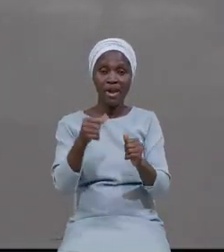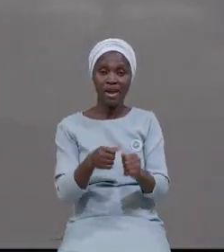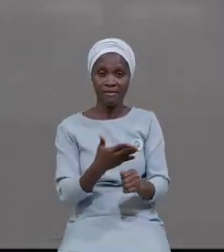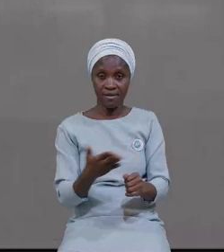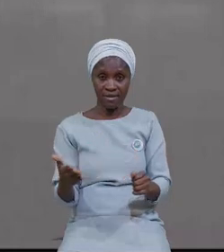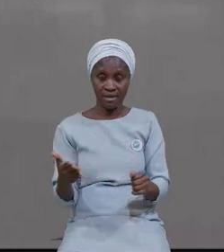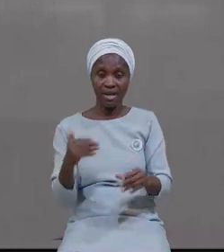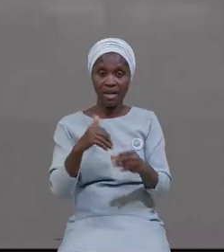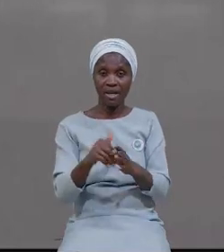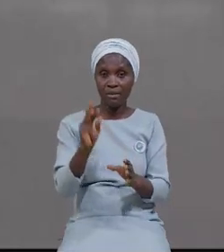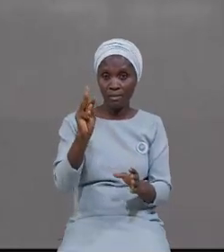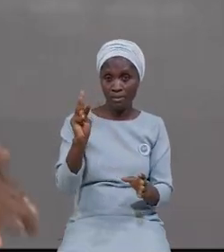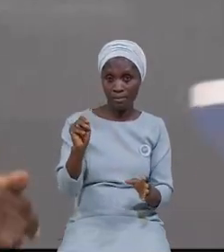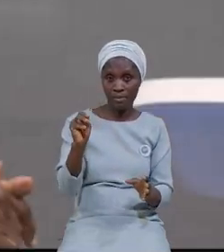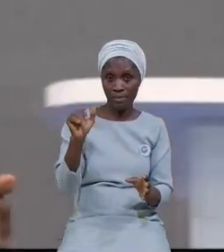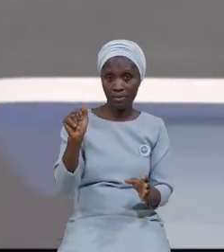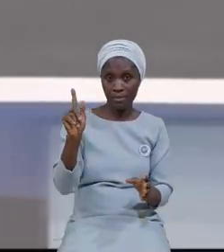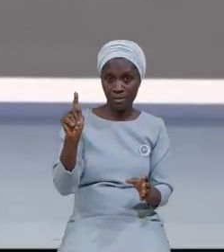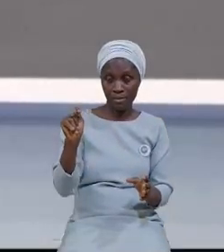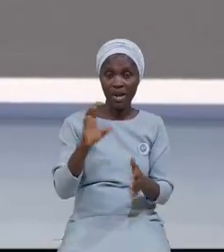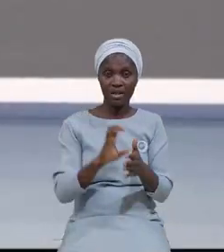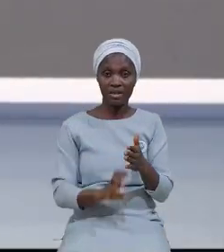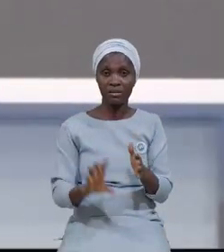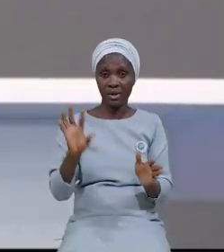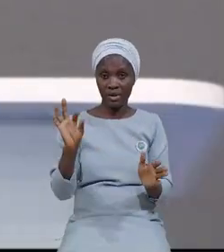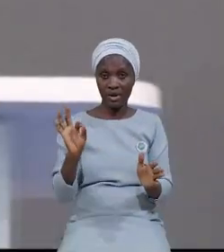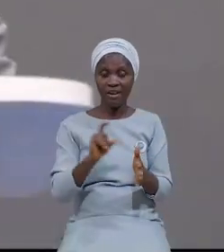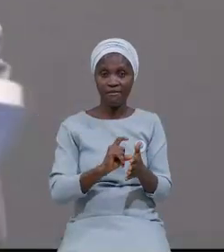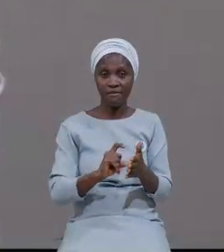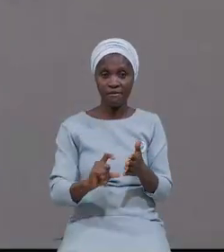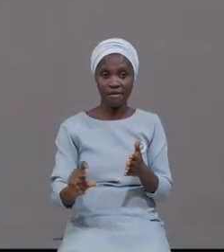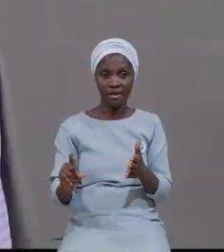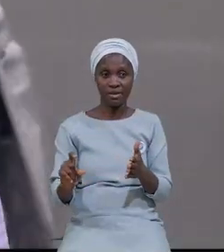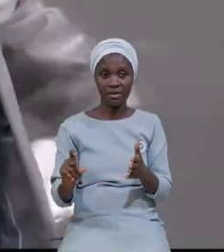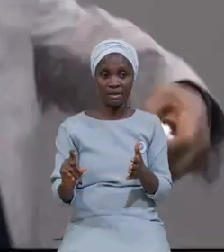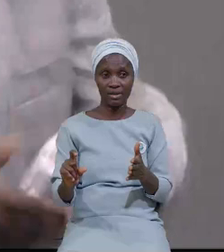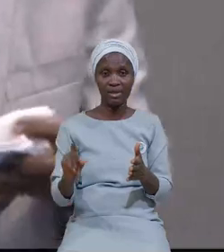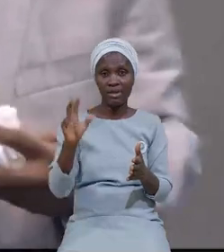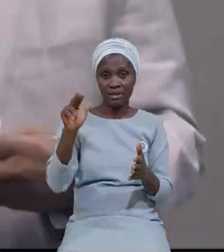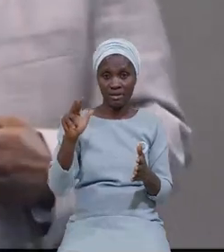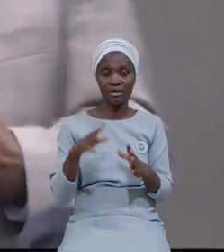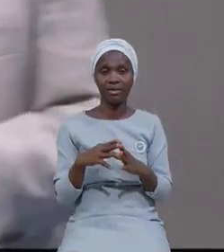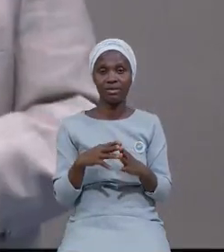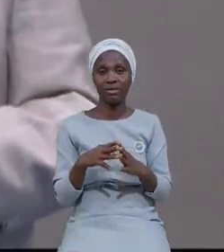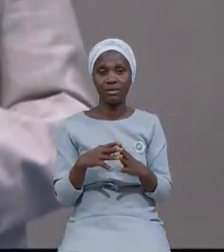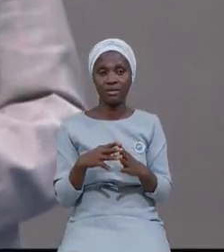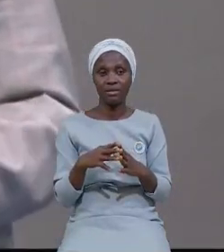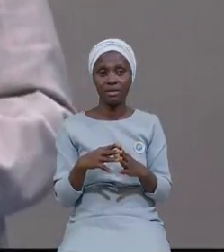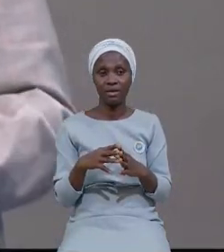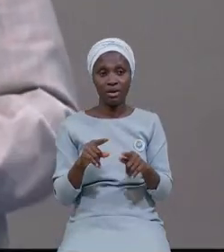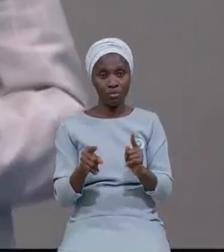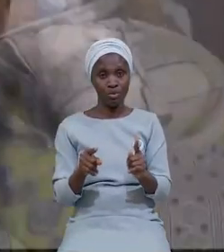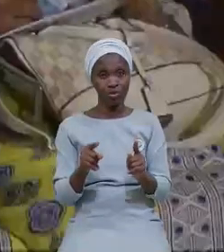en Matthieu 9 verset 13 Matthieu 9 voyz le verset